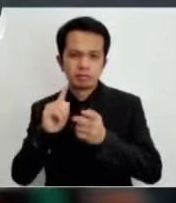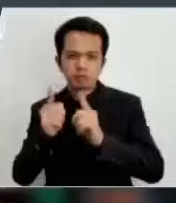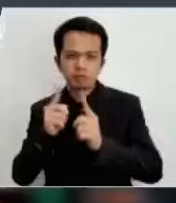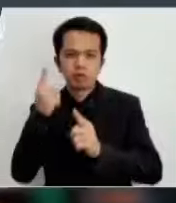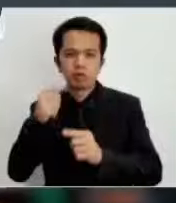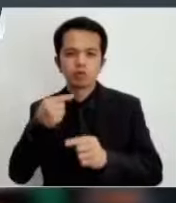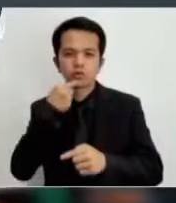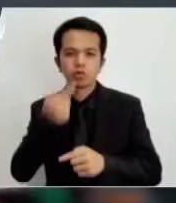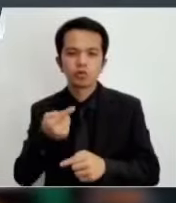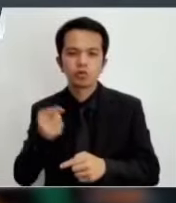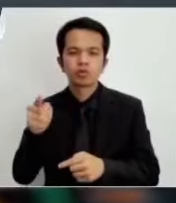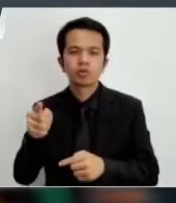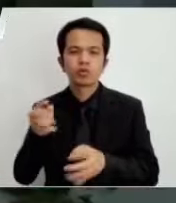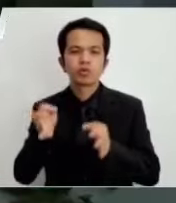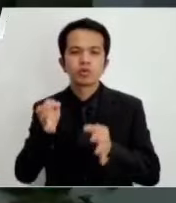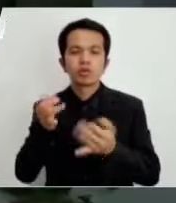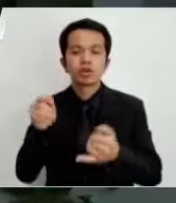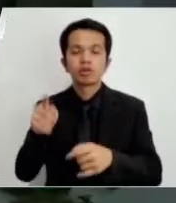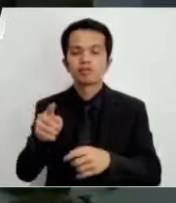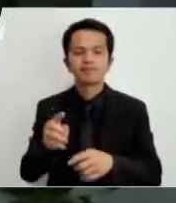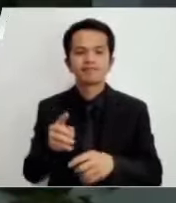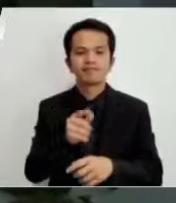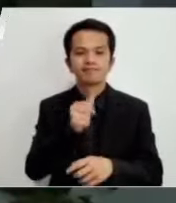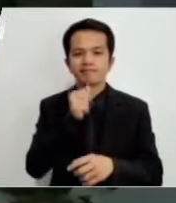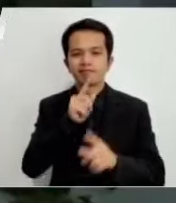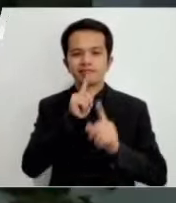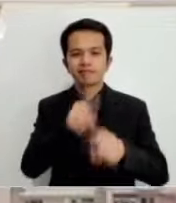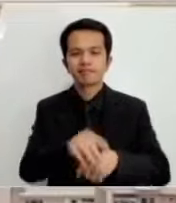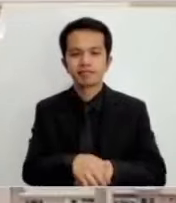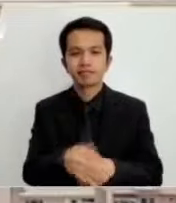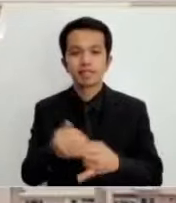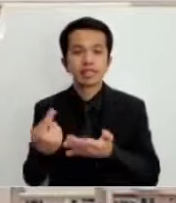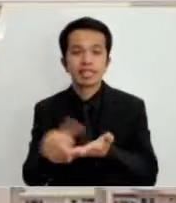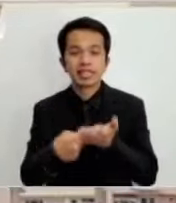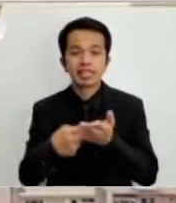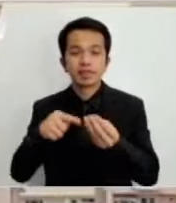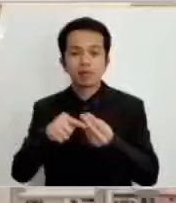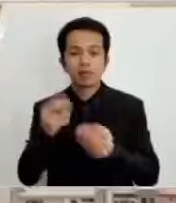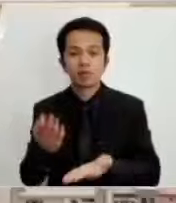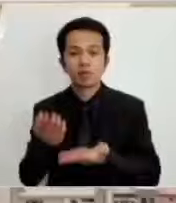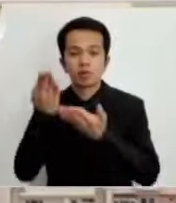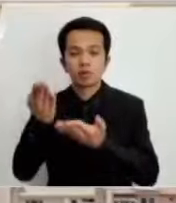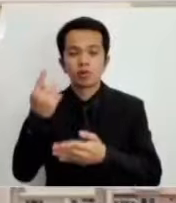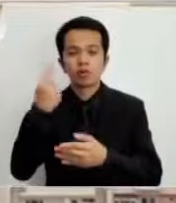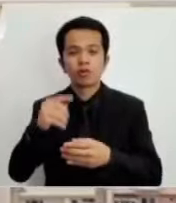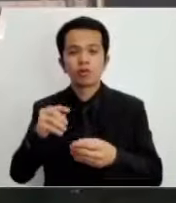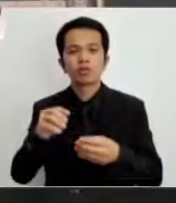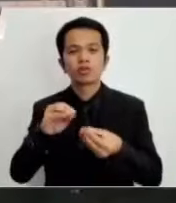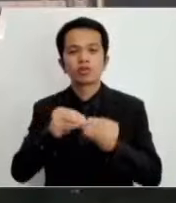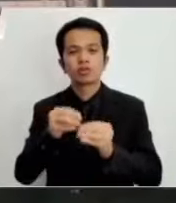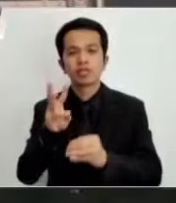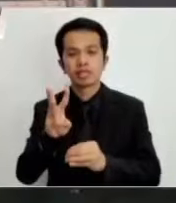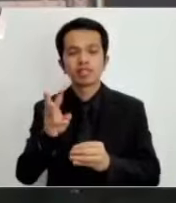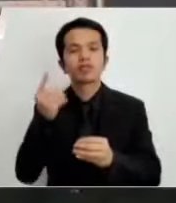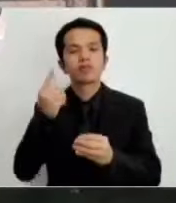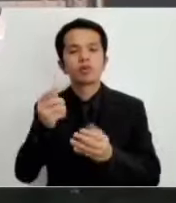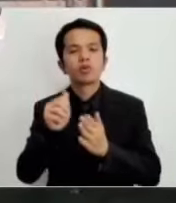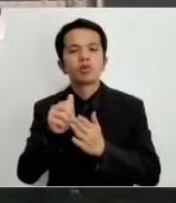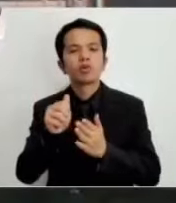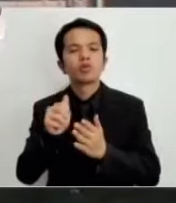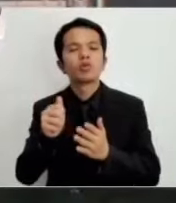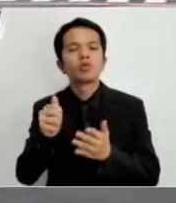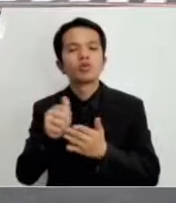Zubiri naman tumangging magsalita. Sa gitna yan ng usapin ng Resolution of Both Houses 6 na layong maamyendahan ang tatlong economic provisions